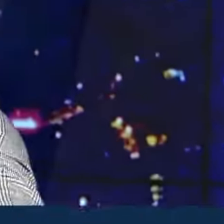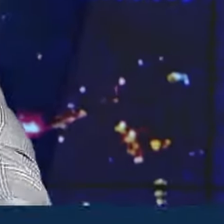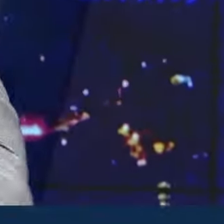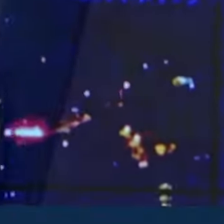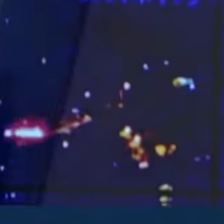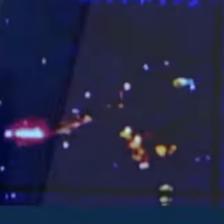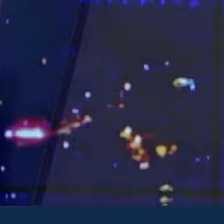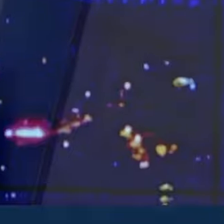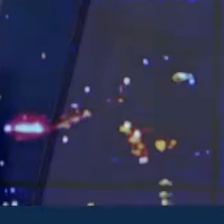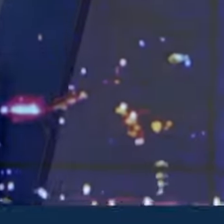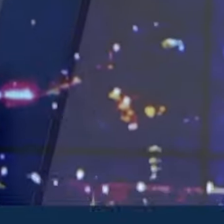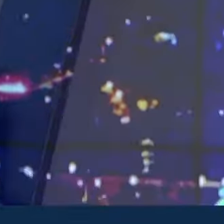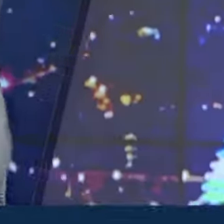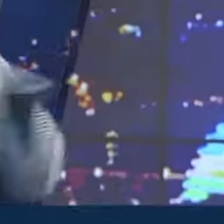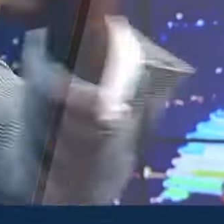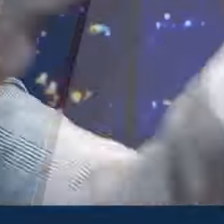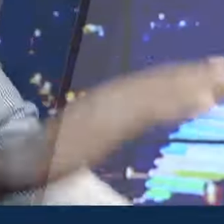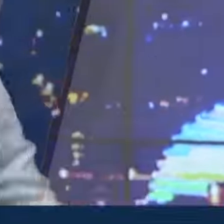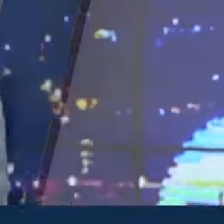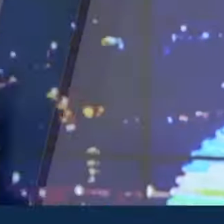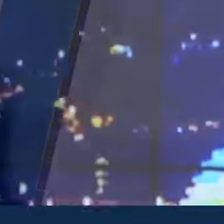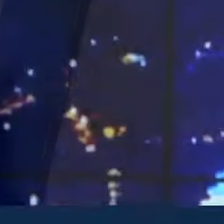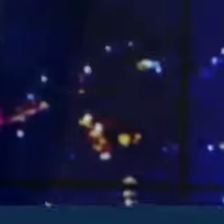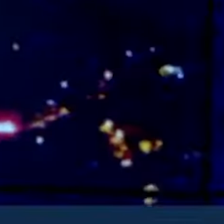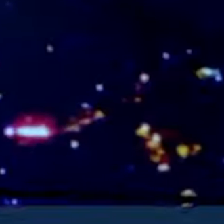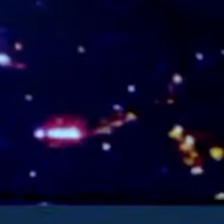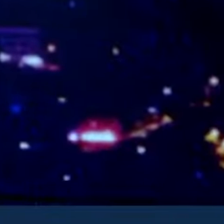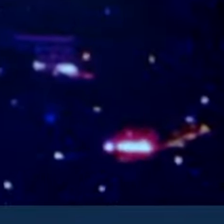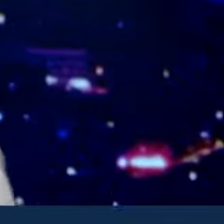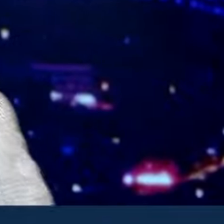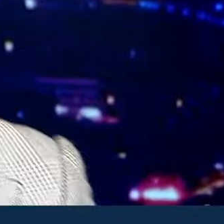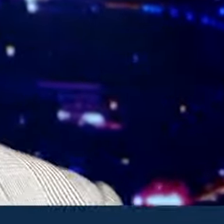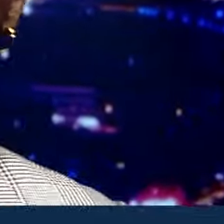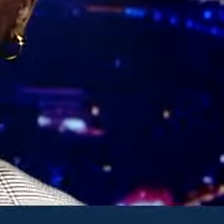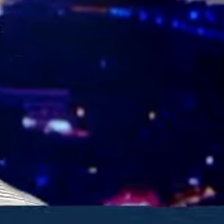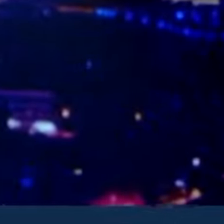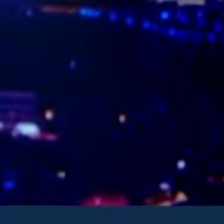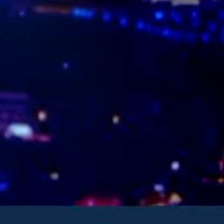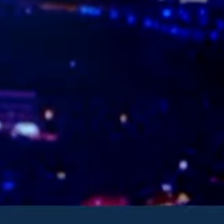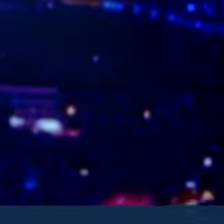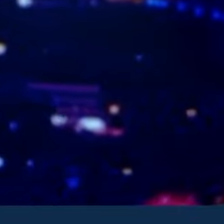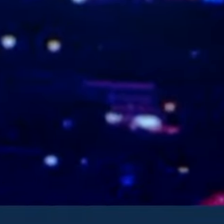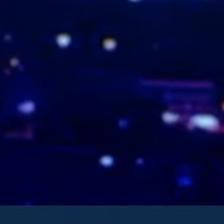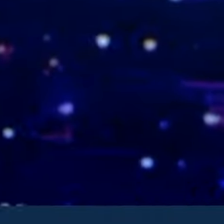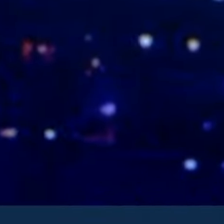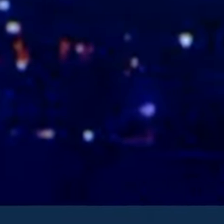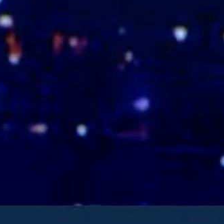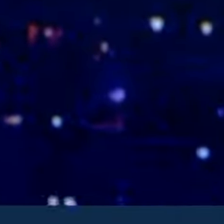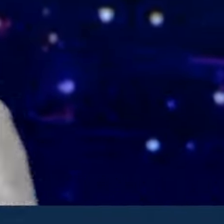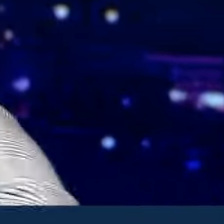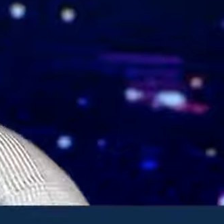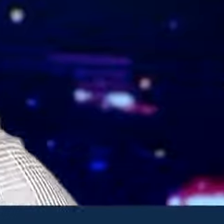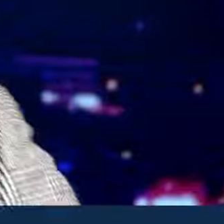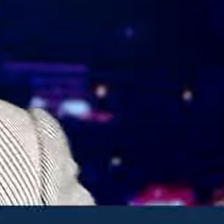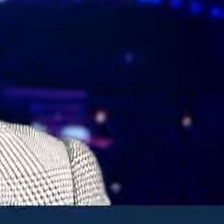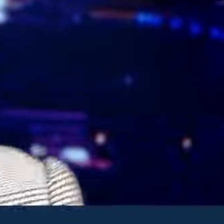it just shake your body shake your body it just shake your